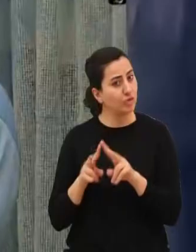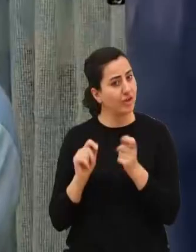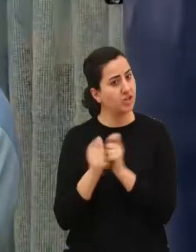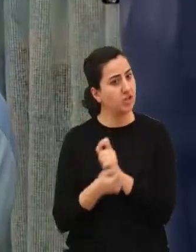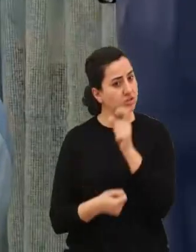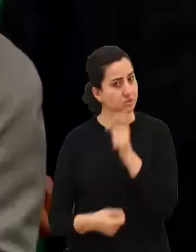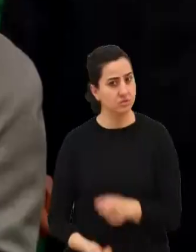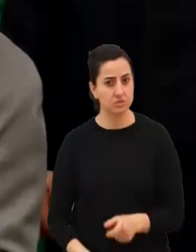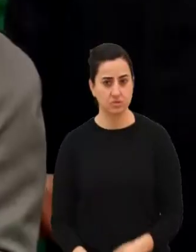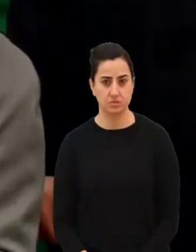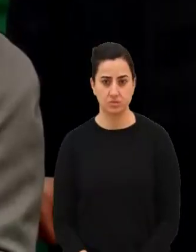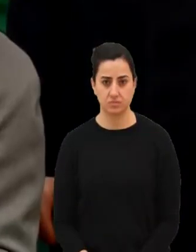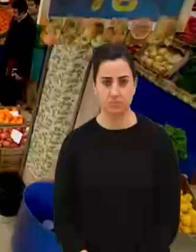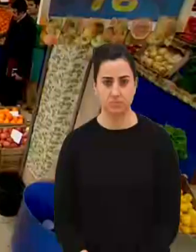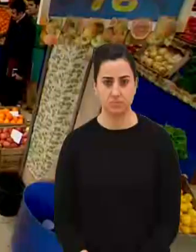ya.